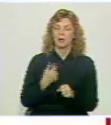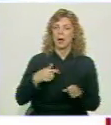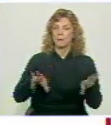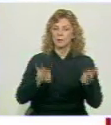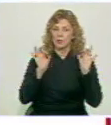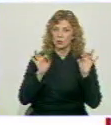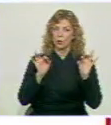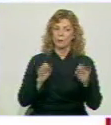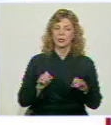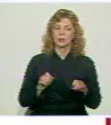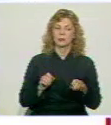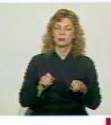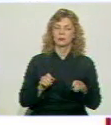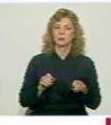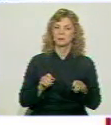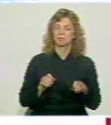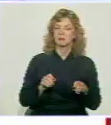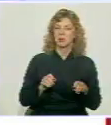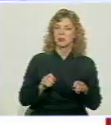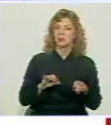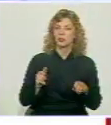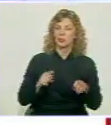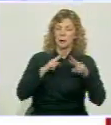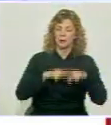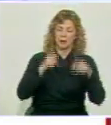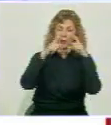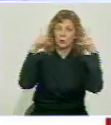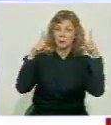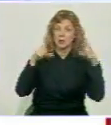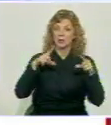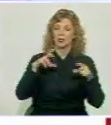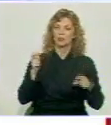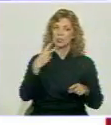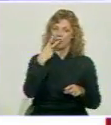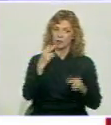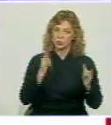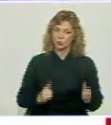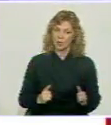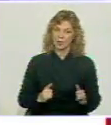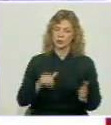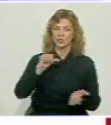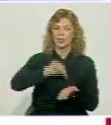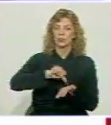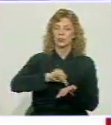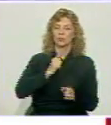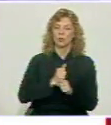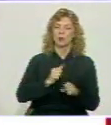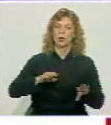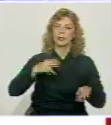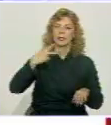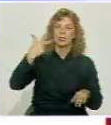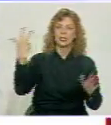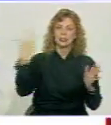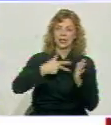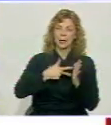și am rămas uimit de ce am văzut aici. În prezent, Hidroelectrica are 3300 de angajați în toată țara și